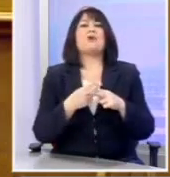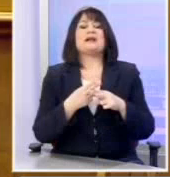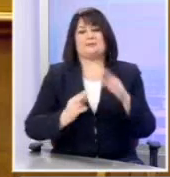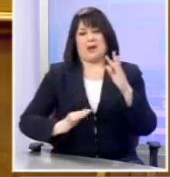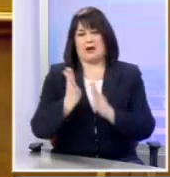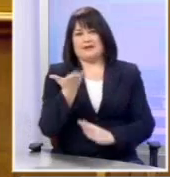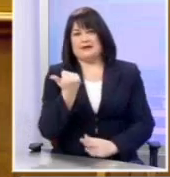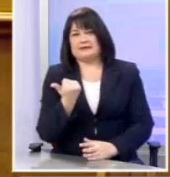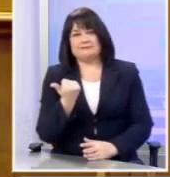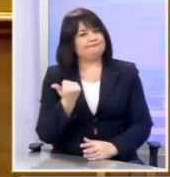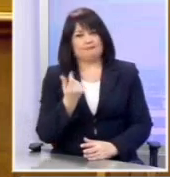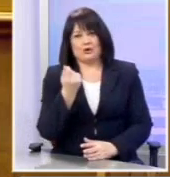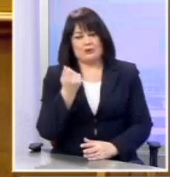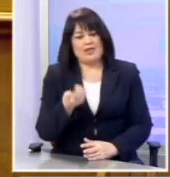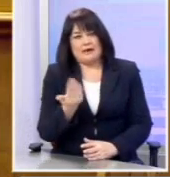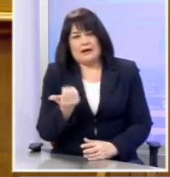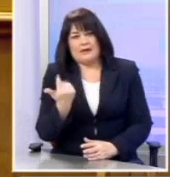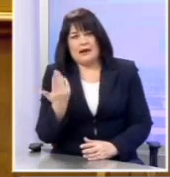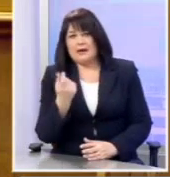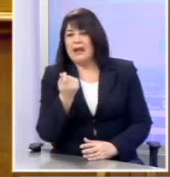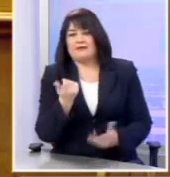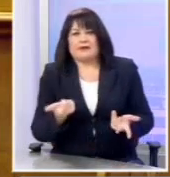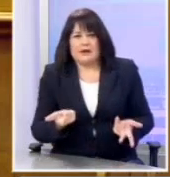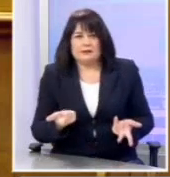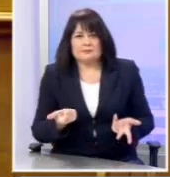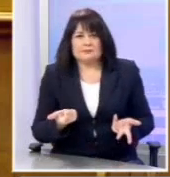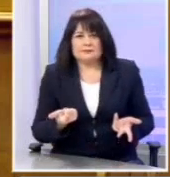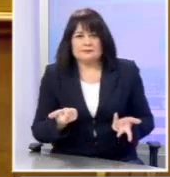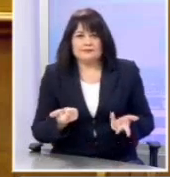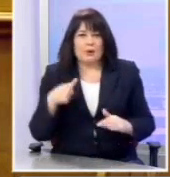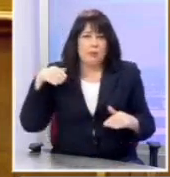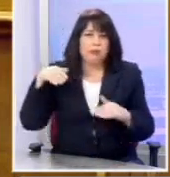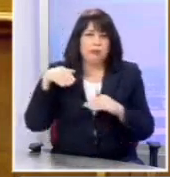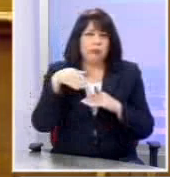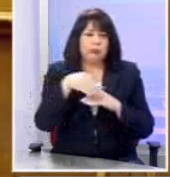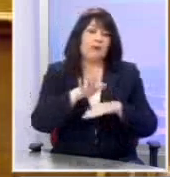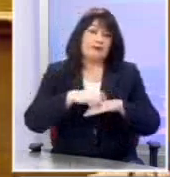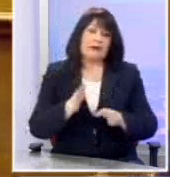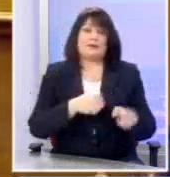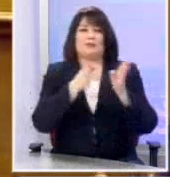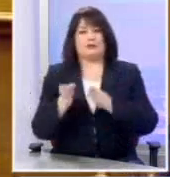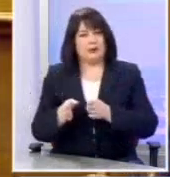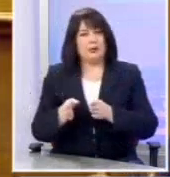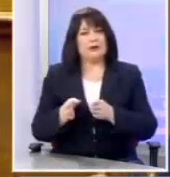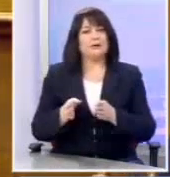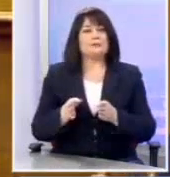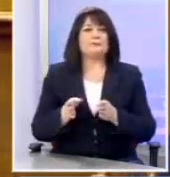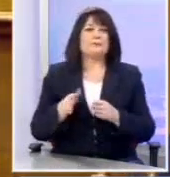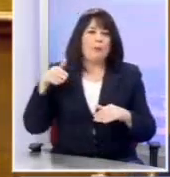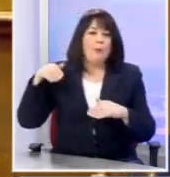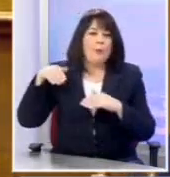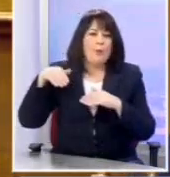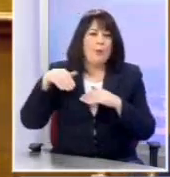την οικονομία, συντελώντας σημαντικά στην εμφάνιση της ύφεσης, και από την άλλη η